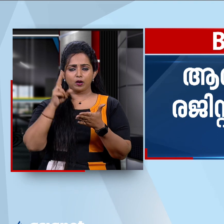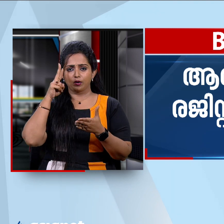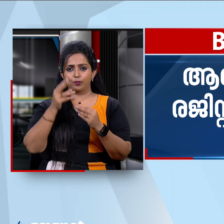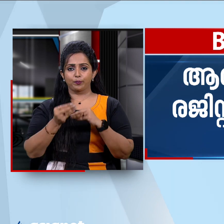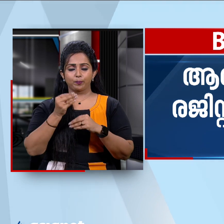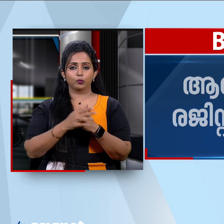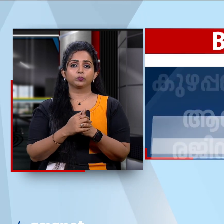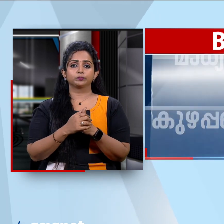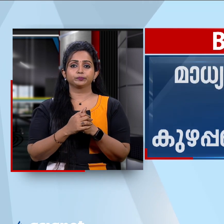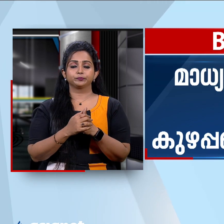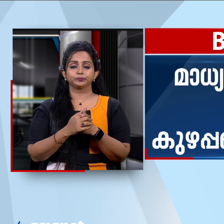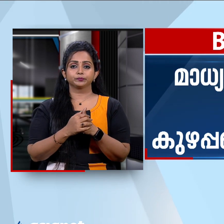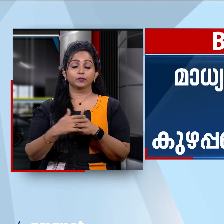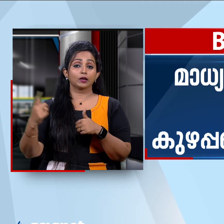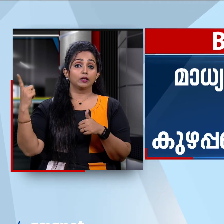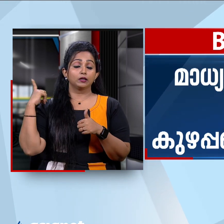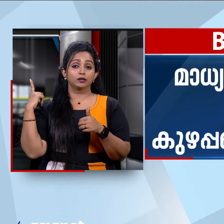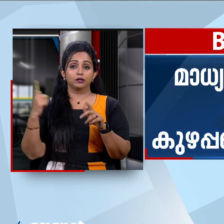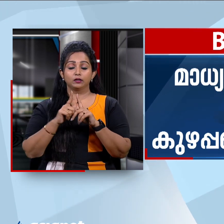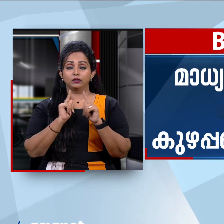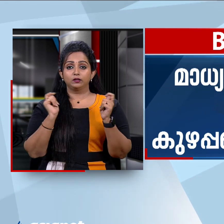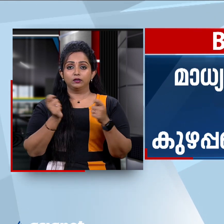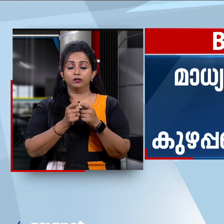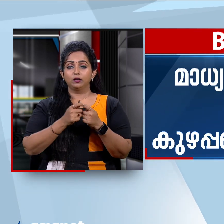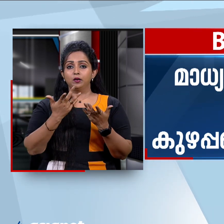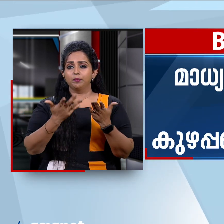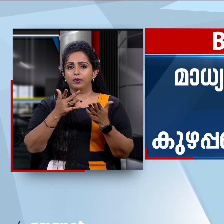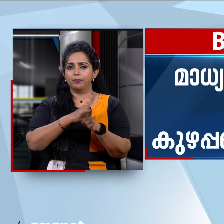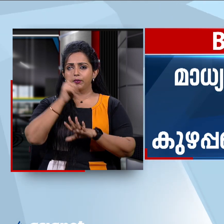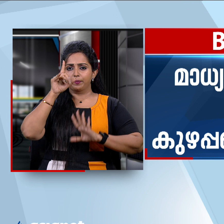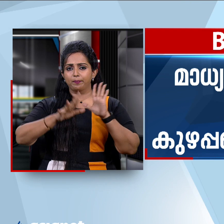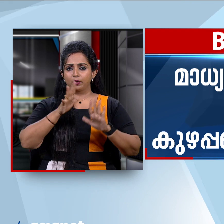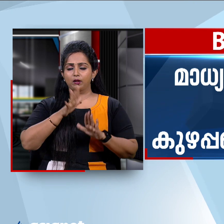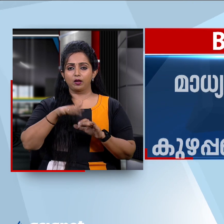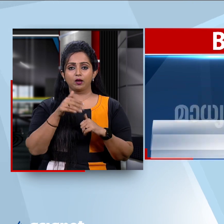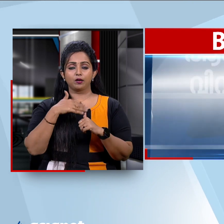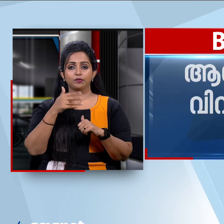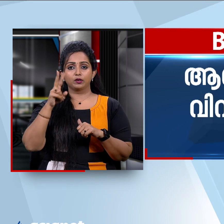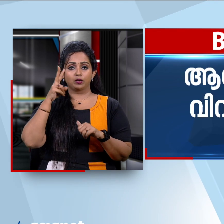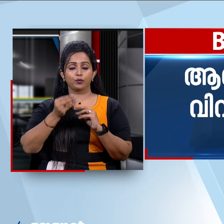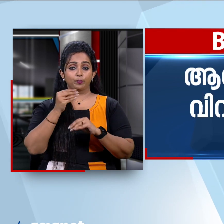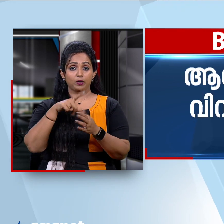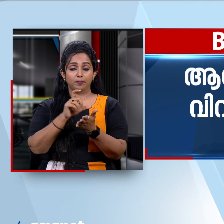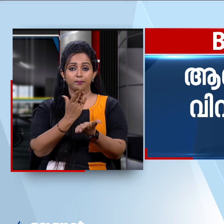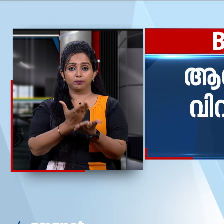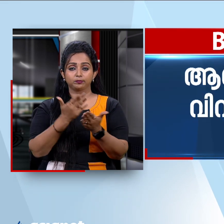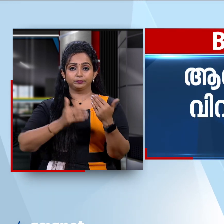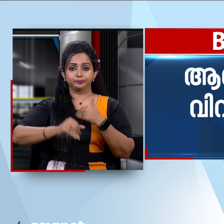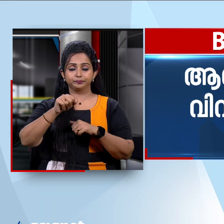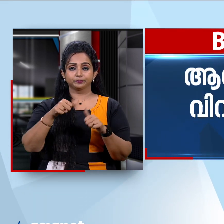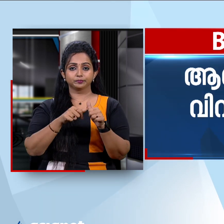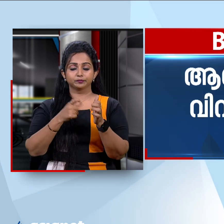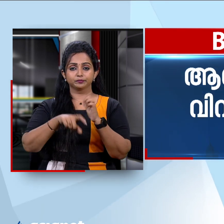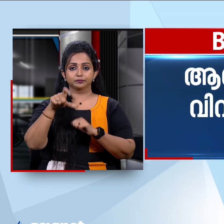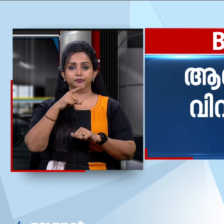കേന്ദ്രീകരിച്ച് കോർഡിനേറ്റർ തലത്തിൽ തനിക്ക് ഗൂഢാലോചന നടക്കുന്നുണ്ടെന്നൊരു ആരോപണമാണ് ആർഷോ ഉന്നയിച്ചത്. ആ ഒരു പരാതിയുമായി മുന്നോട്ട് പോകുമെന്നാണ് ആർഷോയും